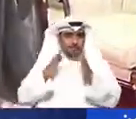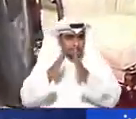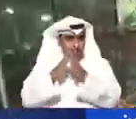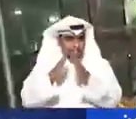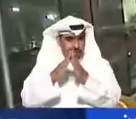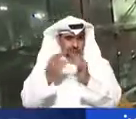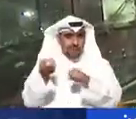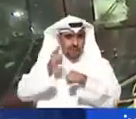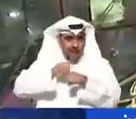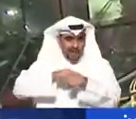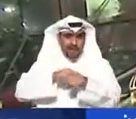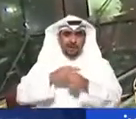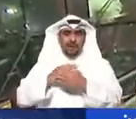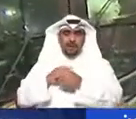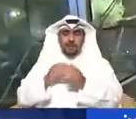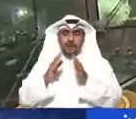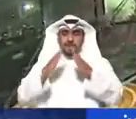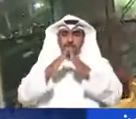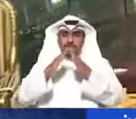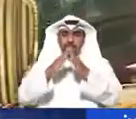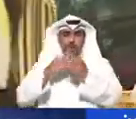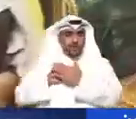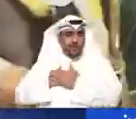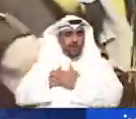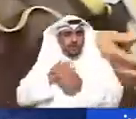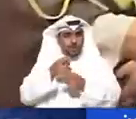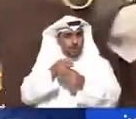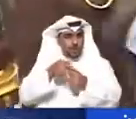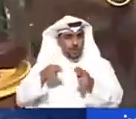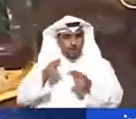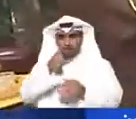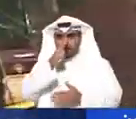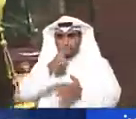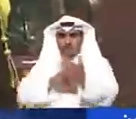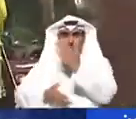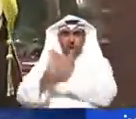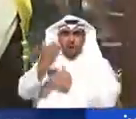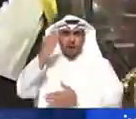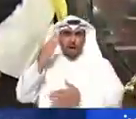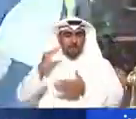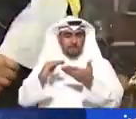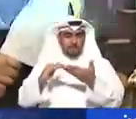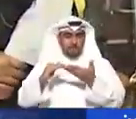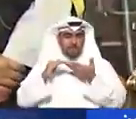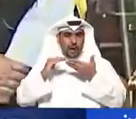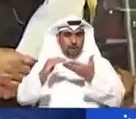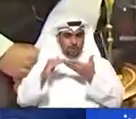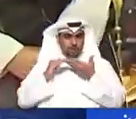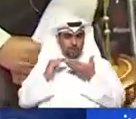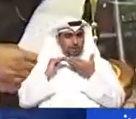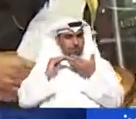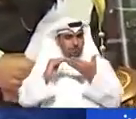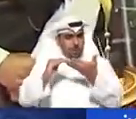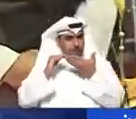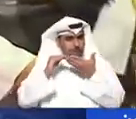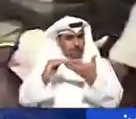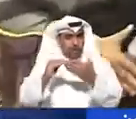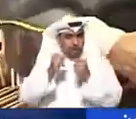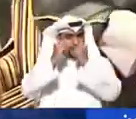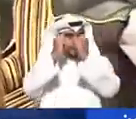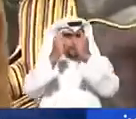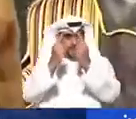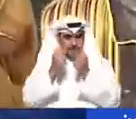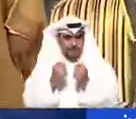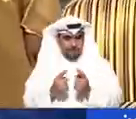راسخة تؤكد عمق العلاقات في ظل الزيارات المتبادلة، خاصة تلك الزيارة المرتقبة لسمو رئيس